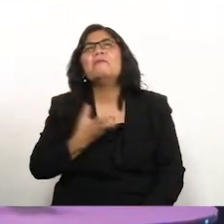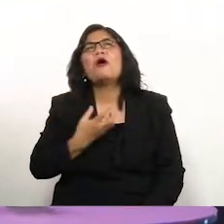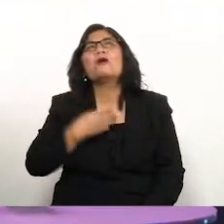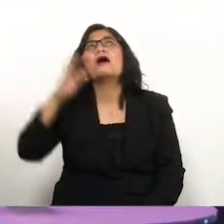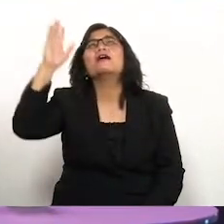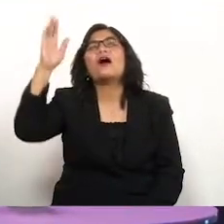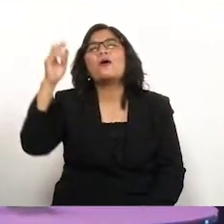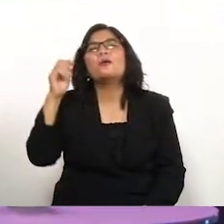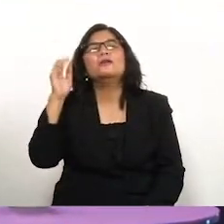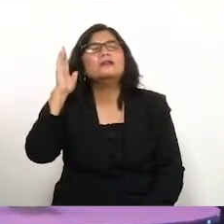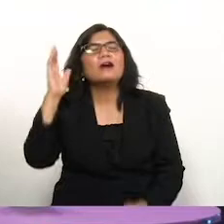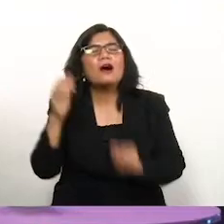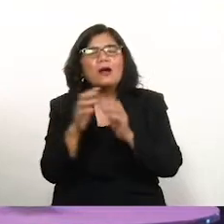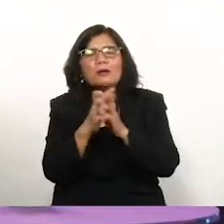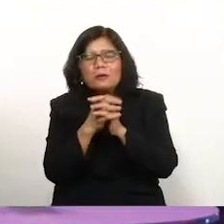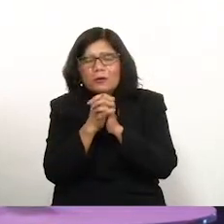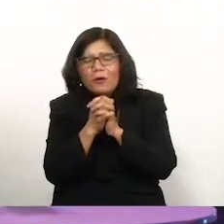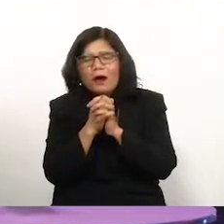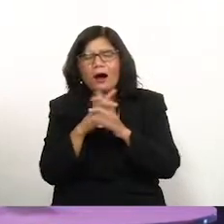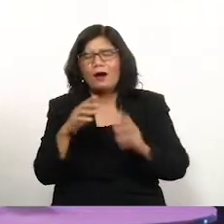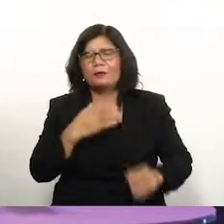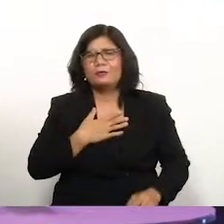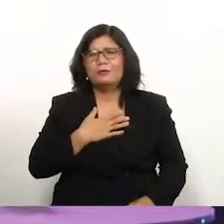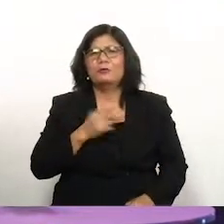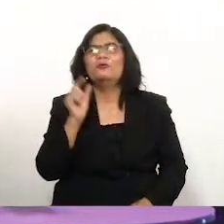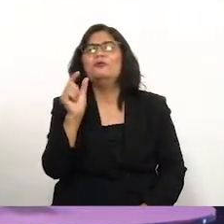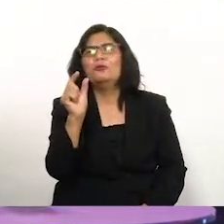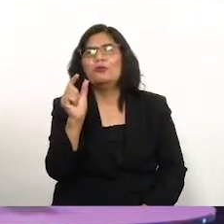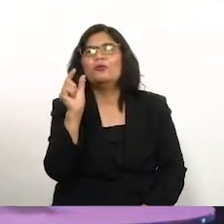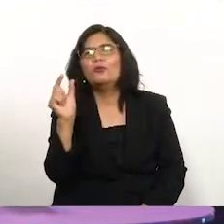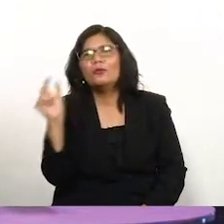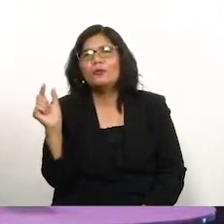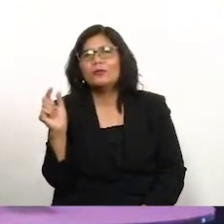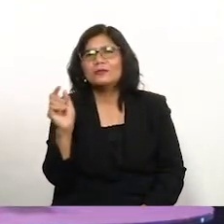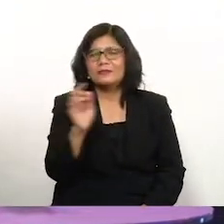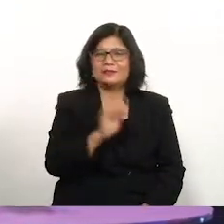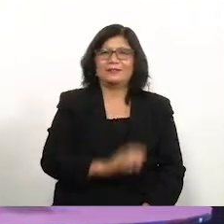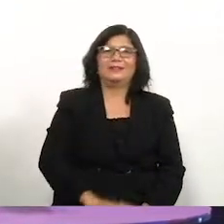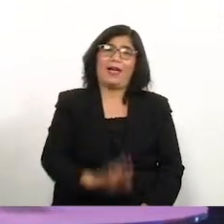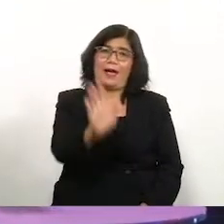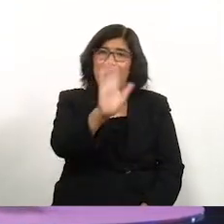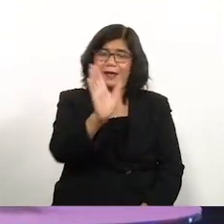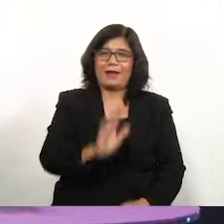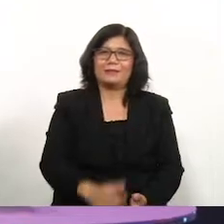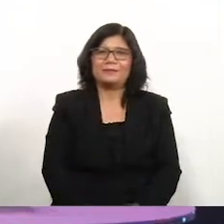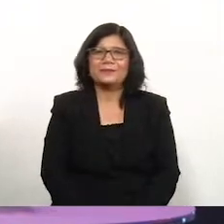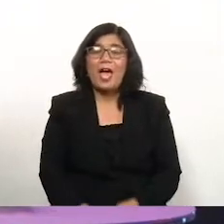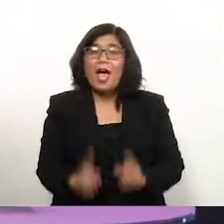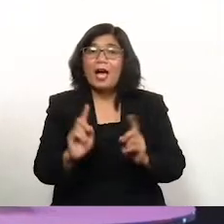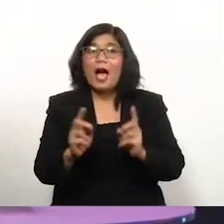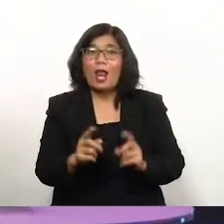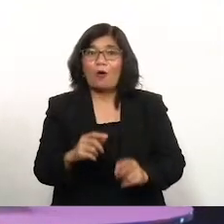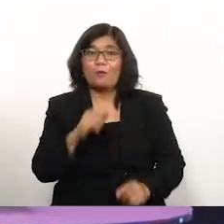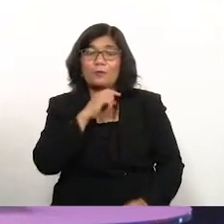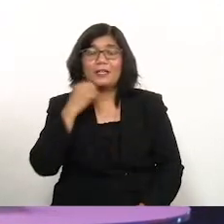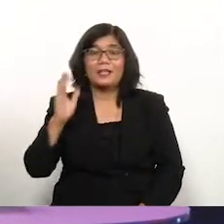mendengarkan doa aku uh uh kalau saja di Tuhan